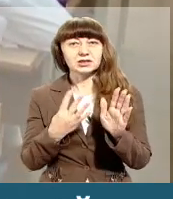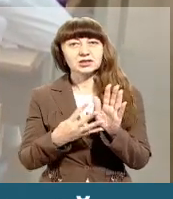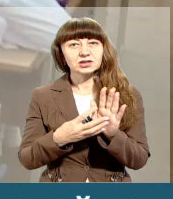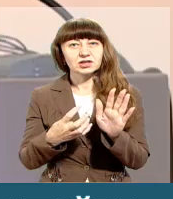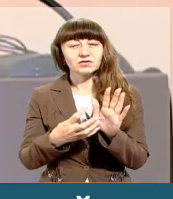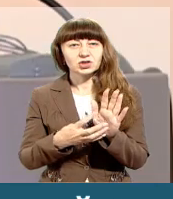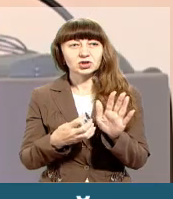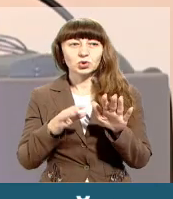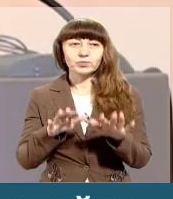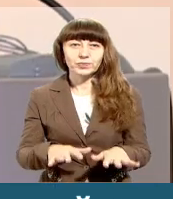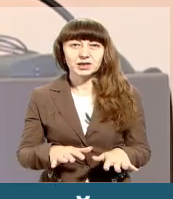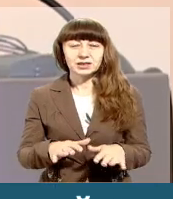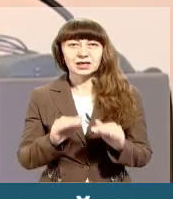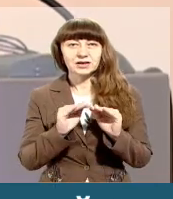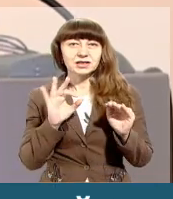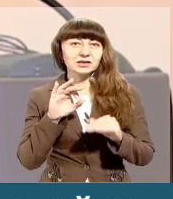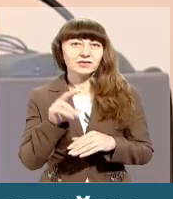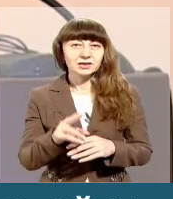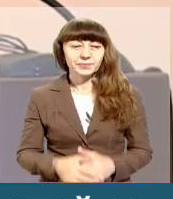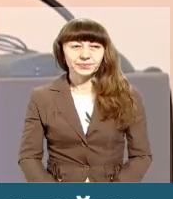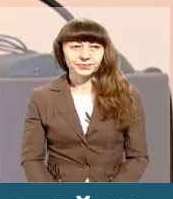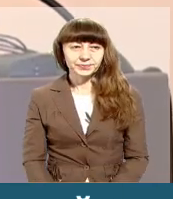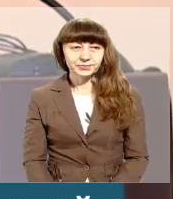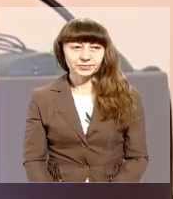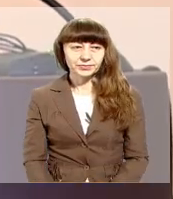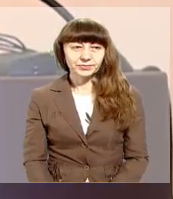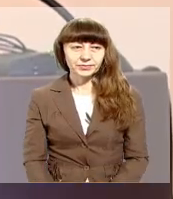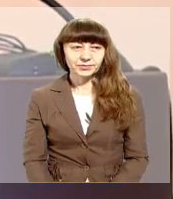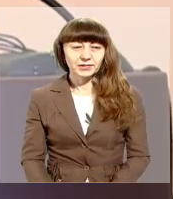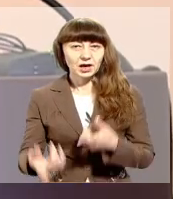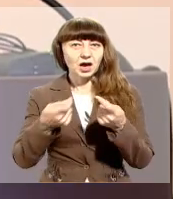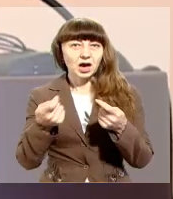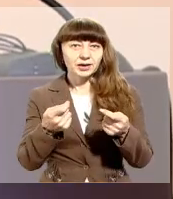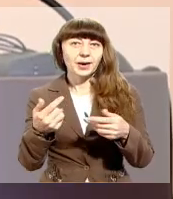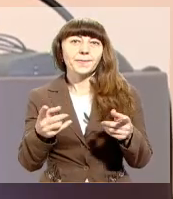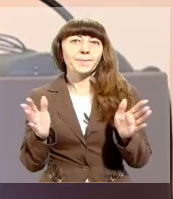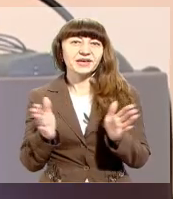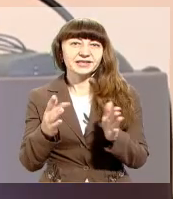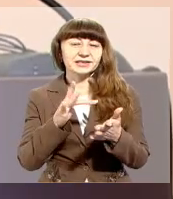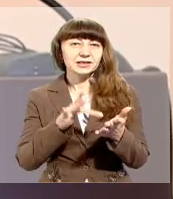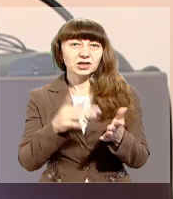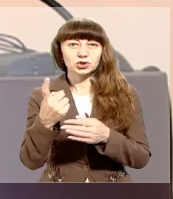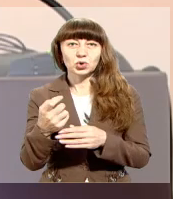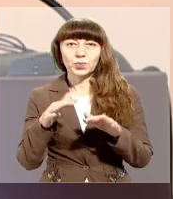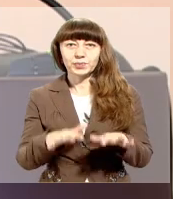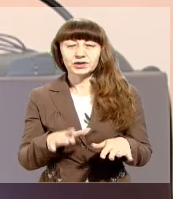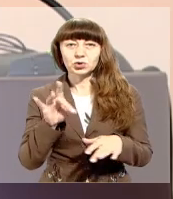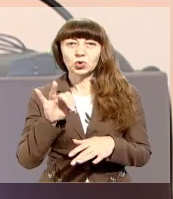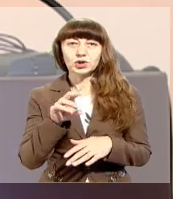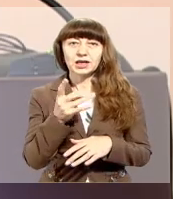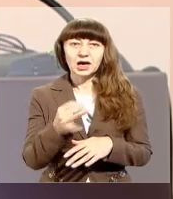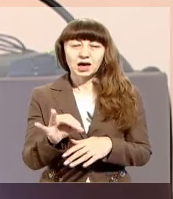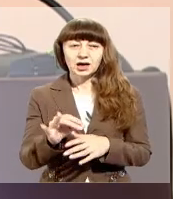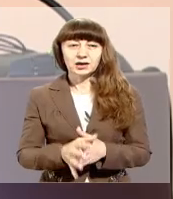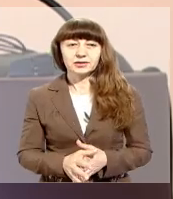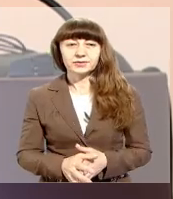мүмкіндік береді. За счет организации мини-центра в микрорайоне Қонай. Қонай шағын ауданында 100 орындық шағын орталық ұйымдастыру, юбилейный